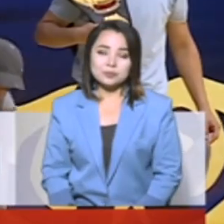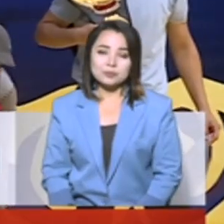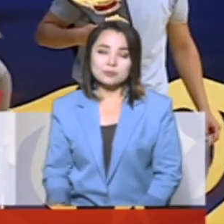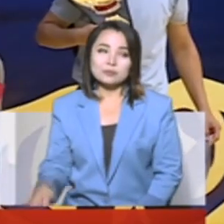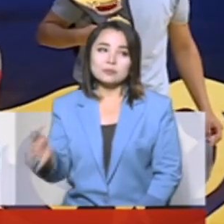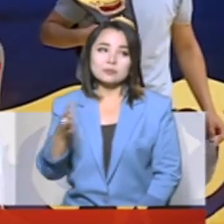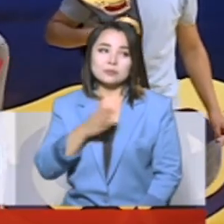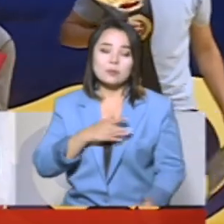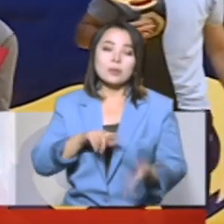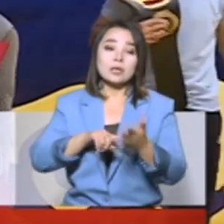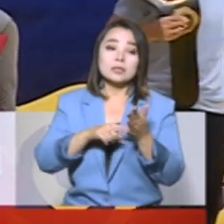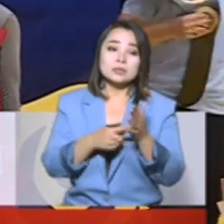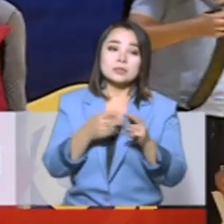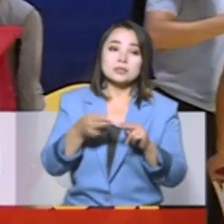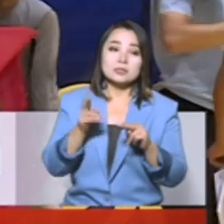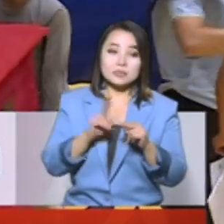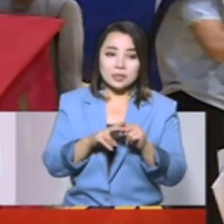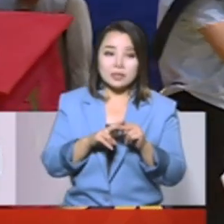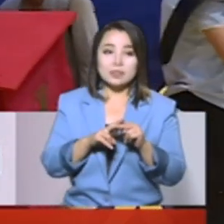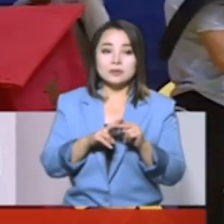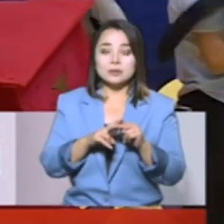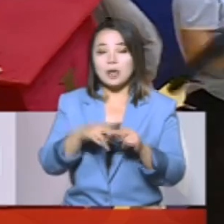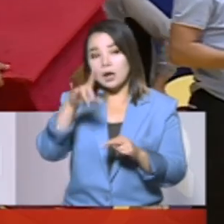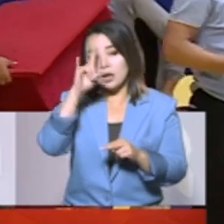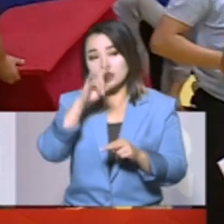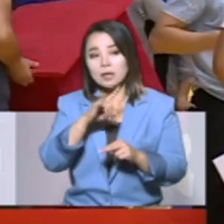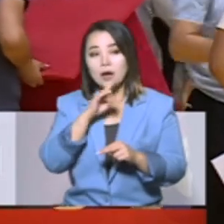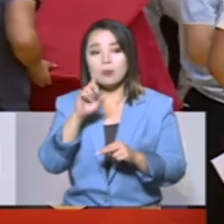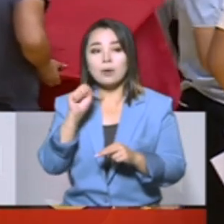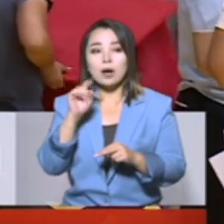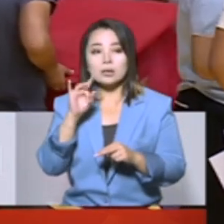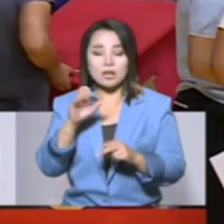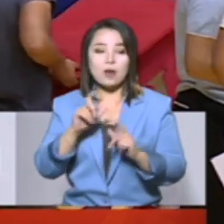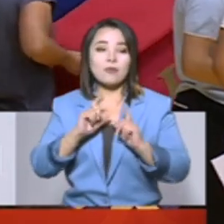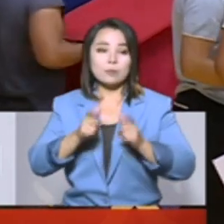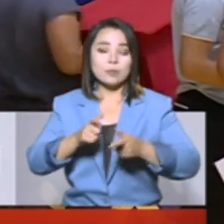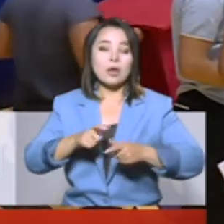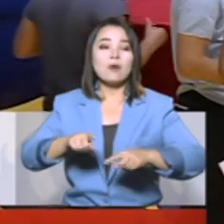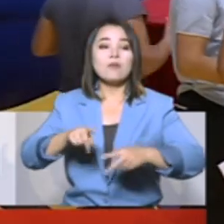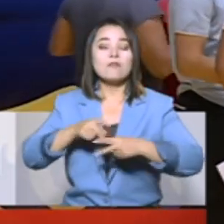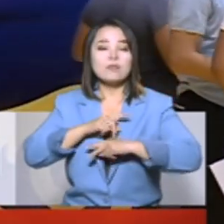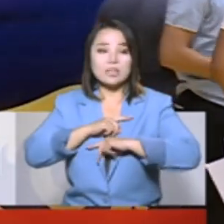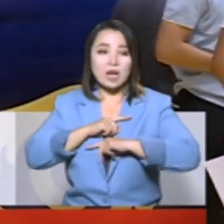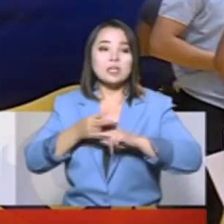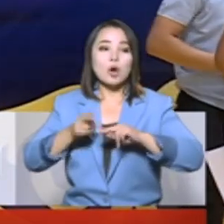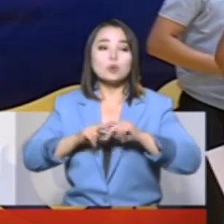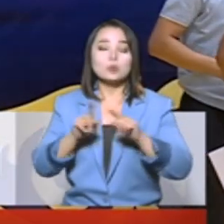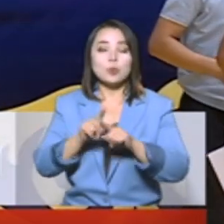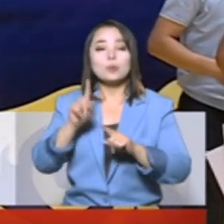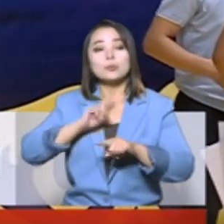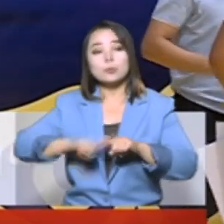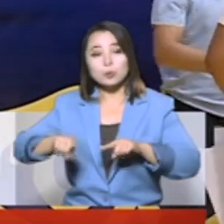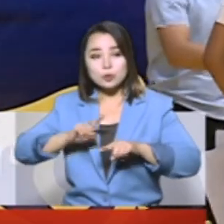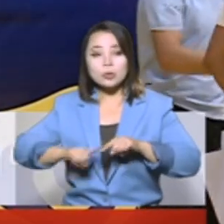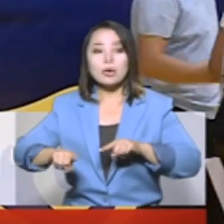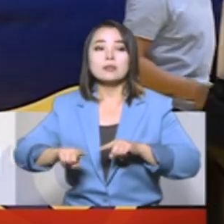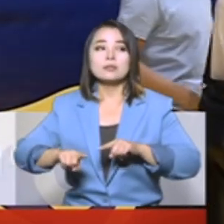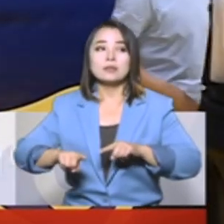Енді Мақсат досымыз екеміз Қазақстан барысының финалына жолдамалдық. Бұйырсақ,